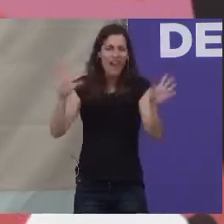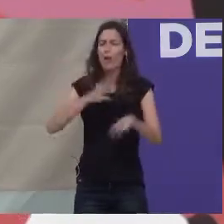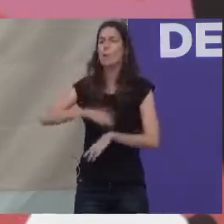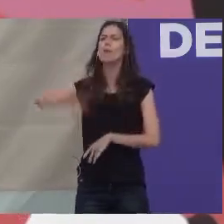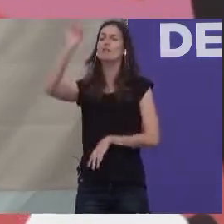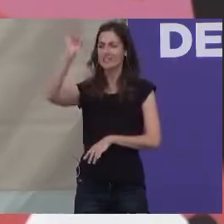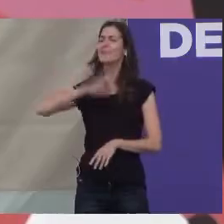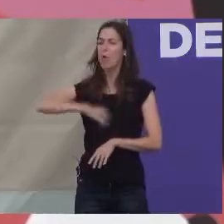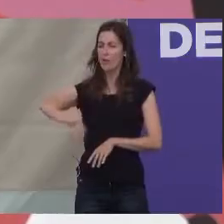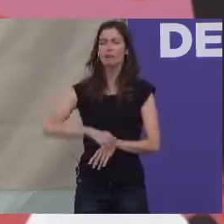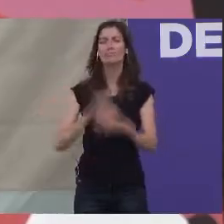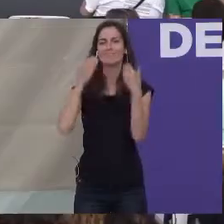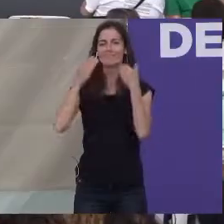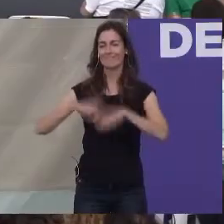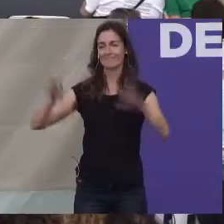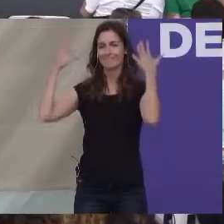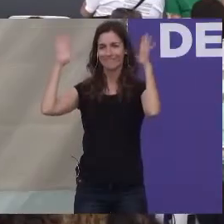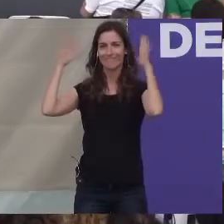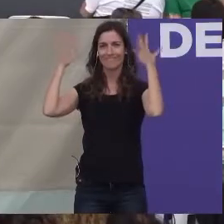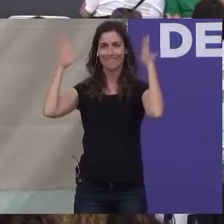que podem. Gràcies.